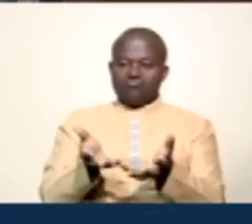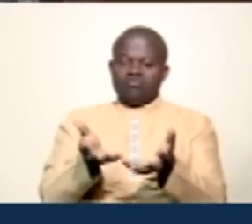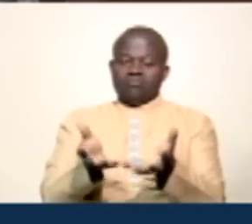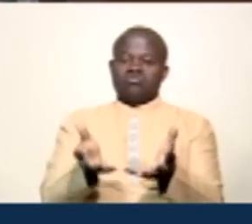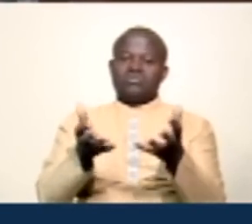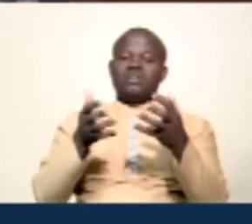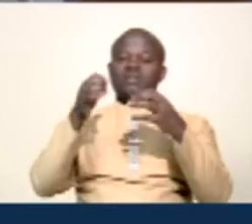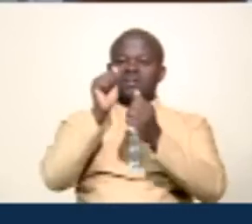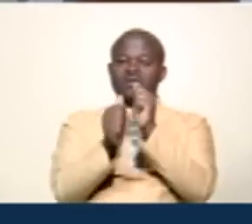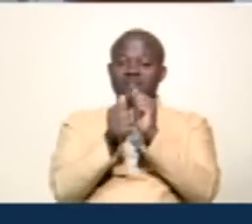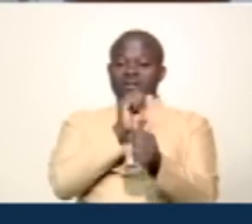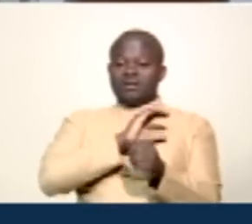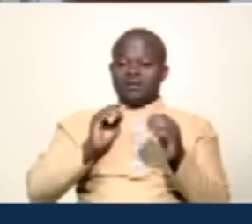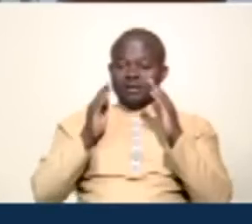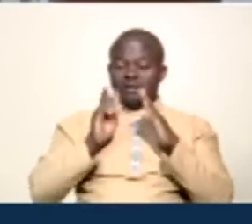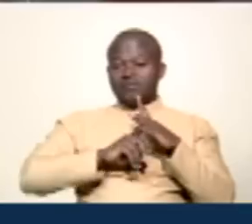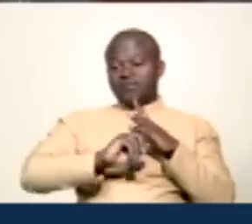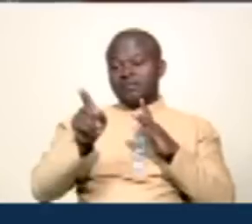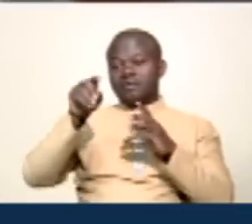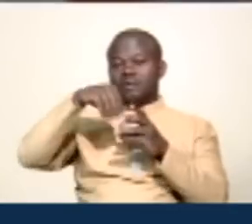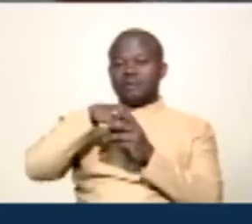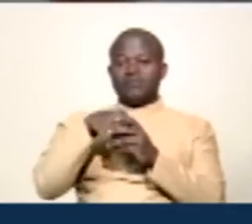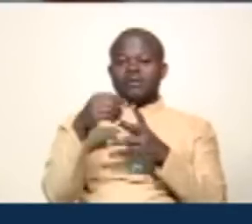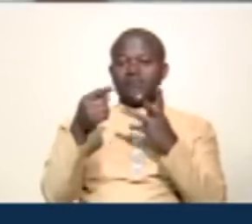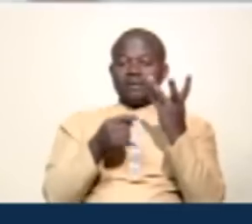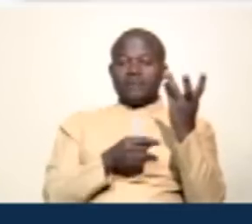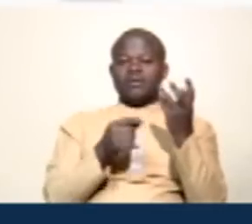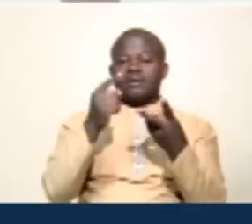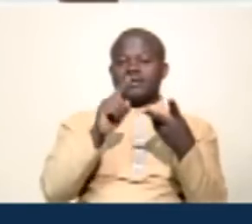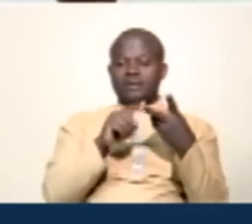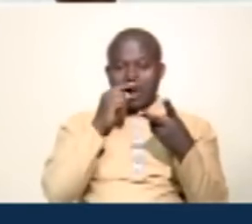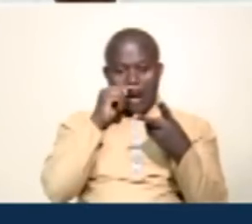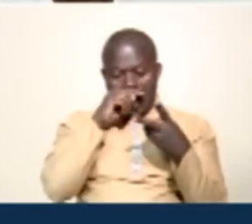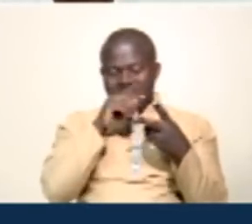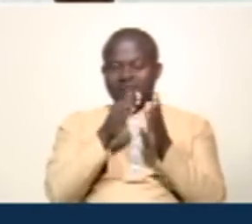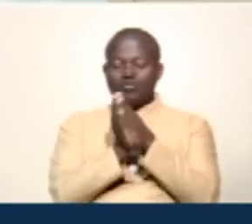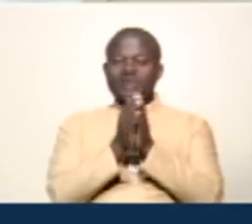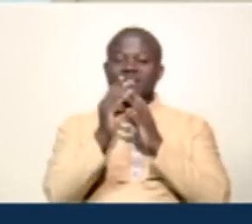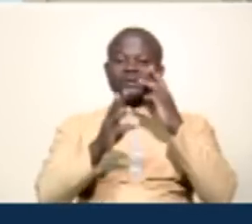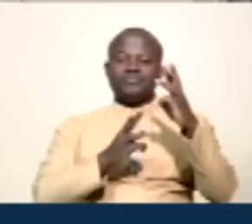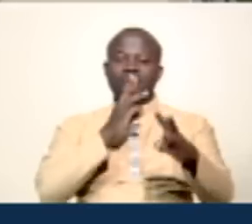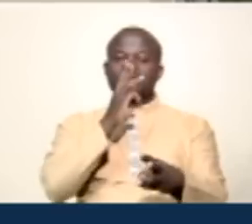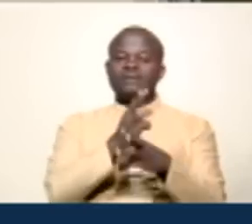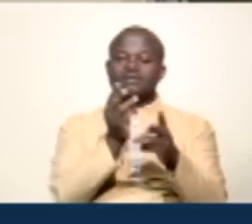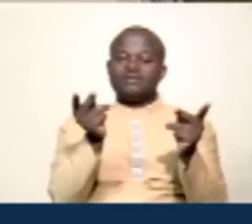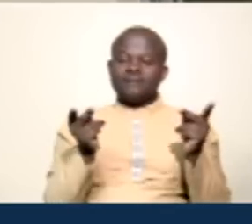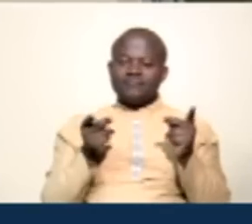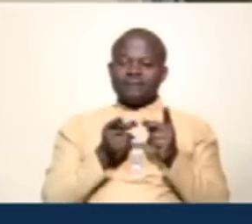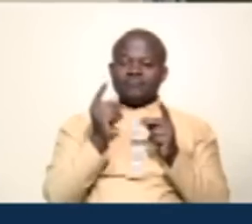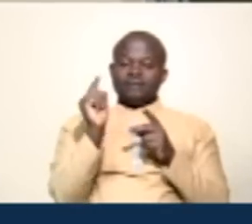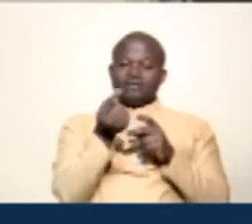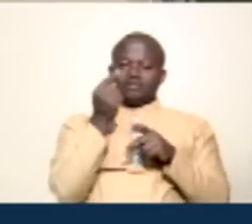akayisenyera ku bakirisitu bamurungiyeho. Aha ni Inyange cya kabiri. mumateka y'isi niba abantu